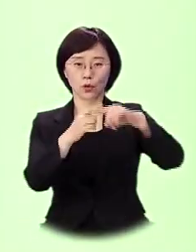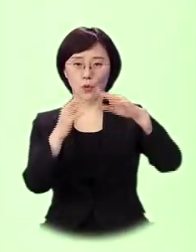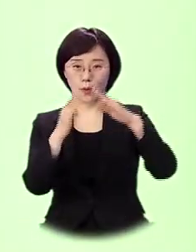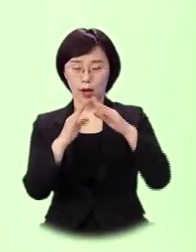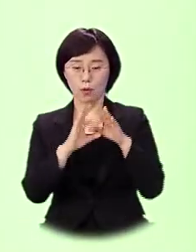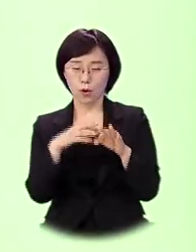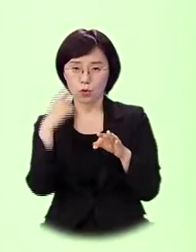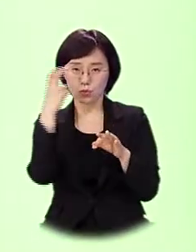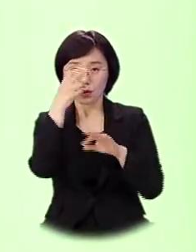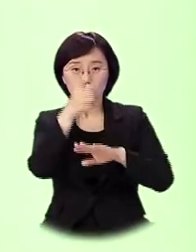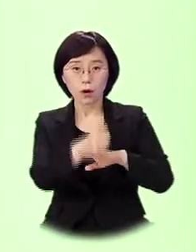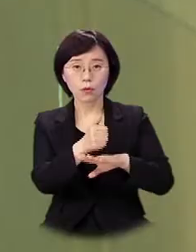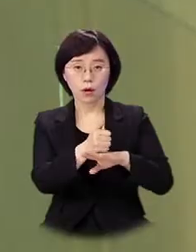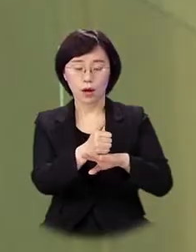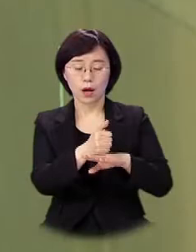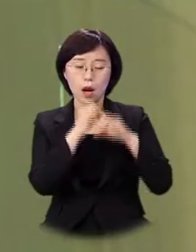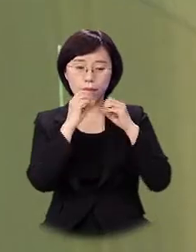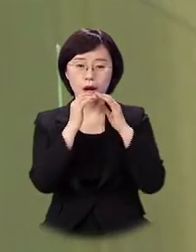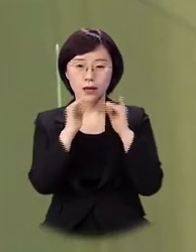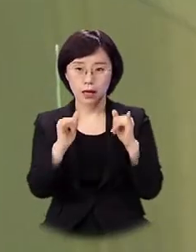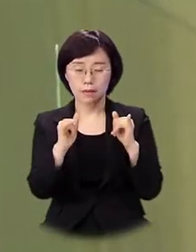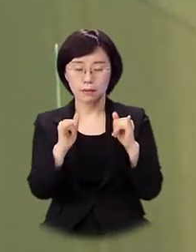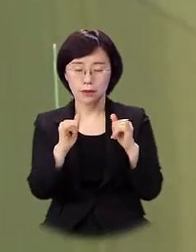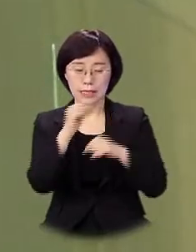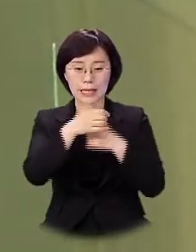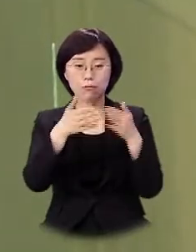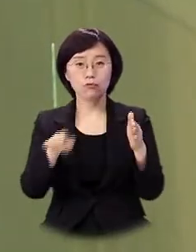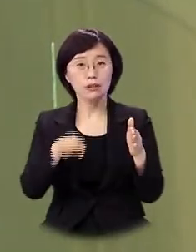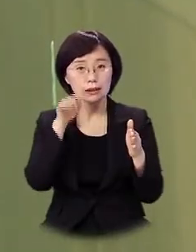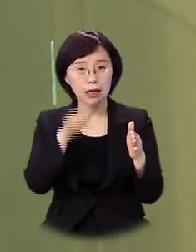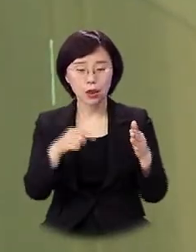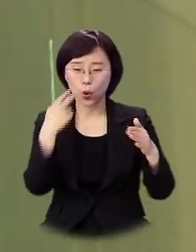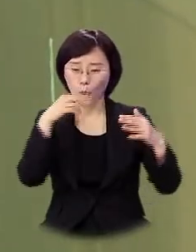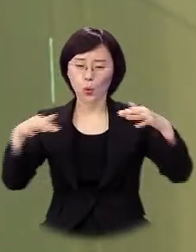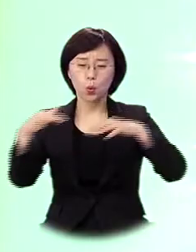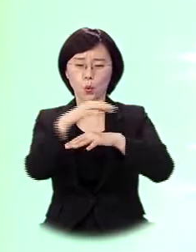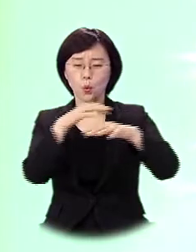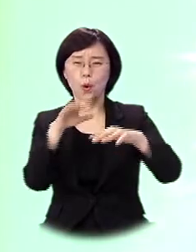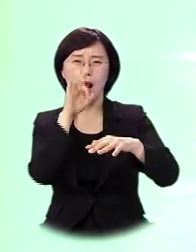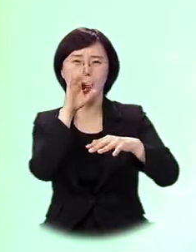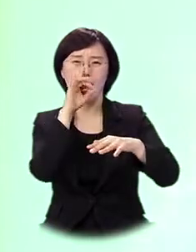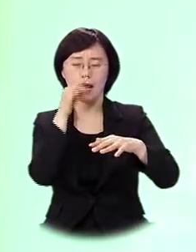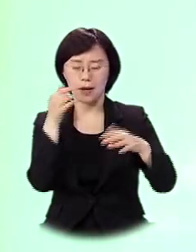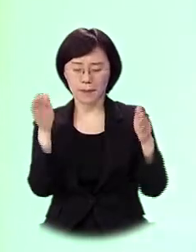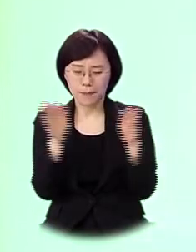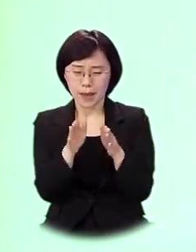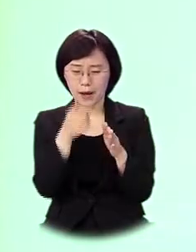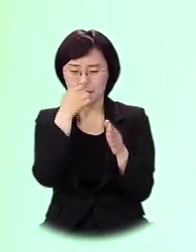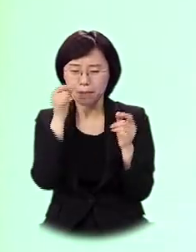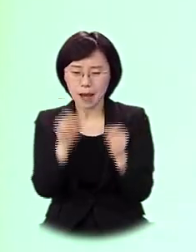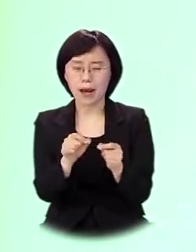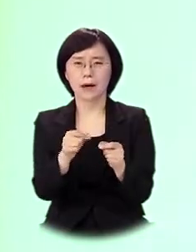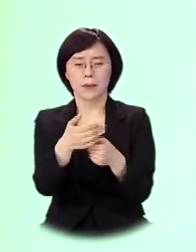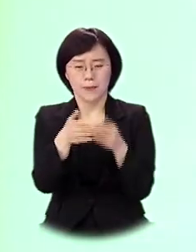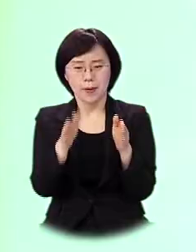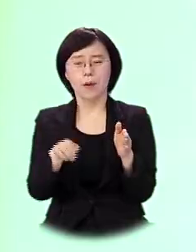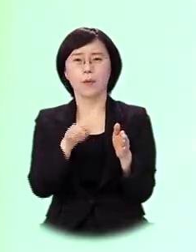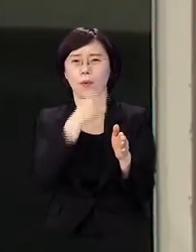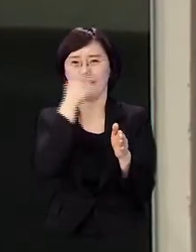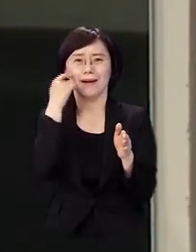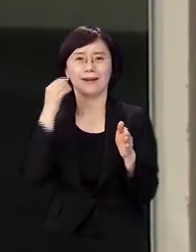대한 역학조사 결과 교역자들이 사용하는 사무실이 환기가 잘 되지 않는 밀폐 밀집 구조로